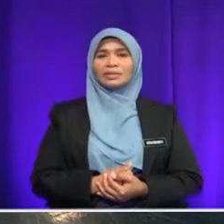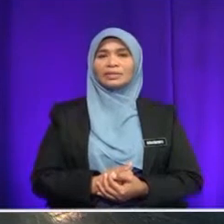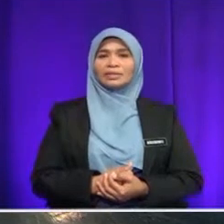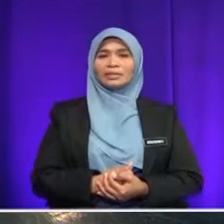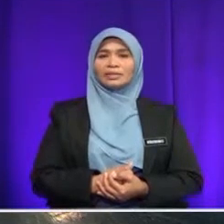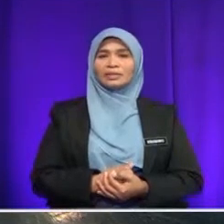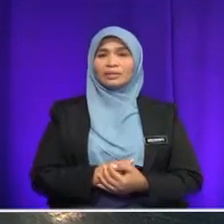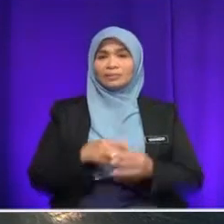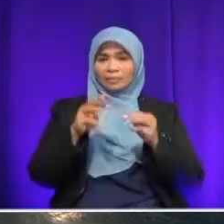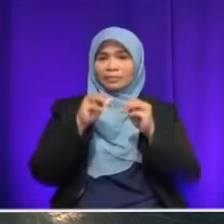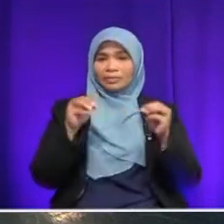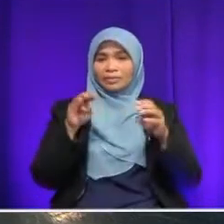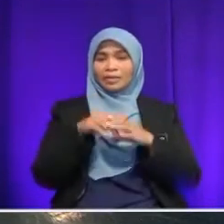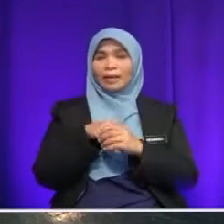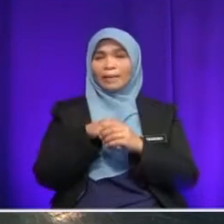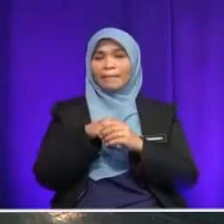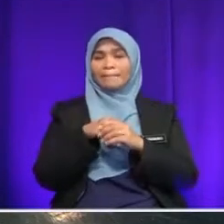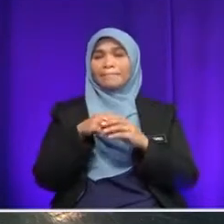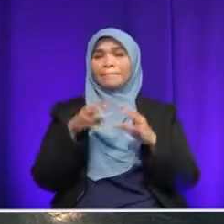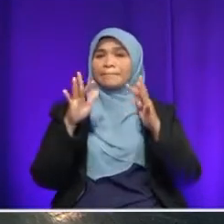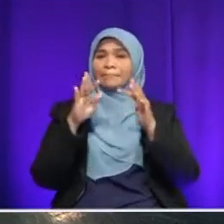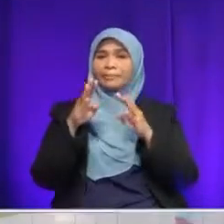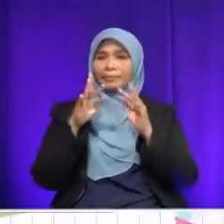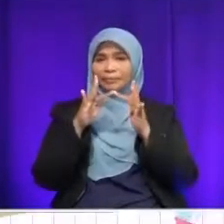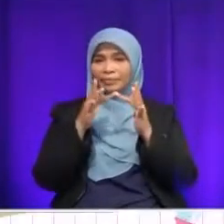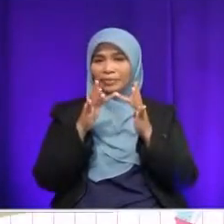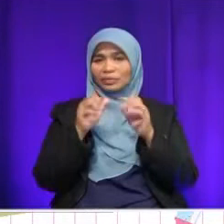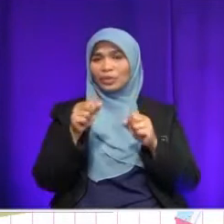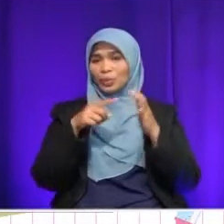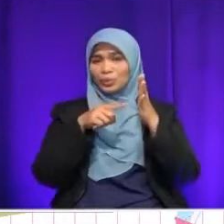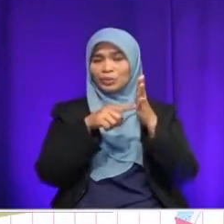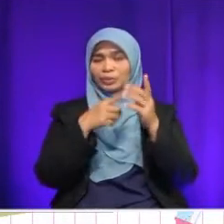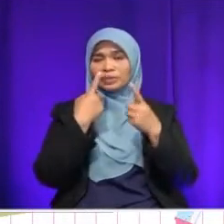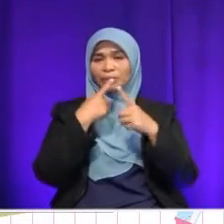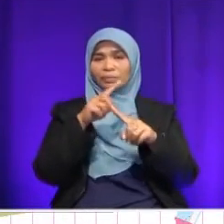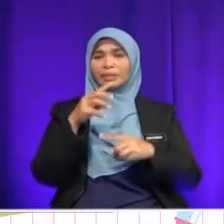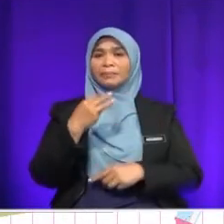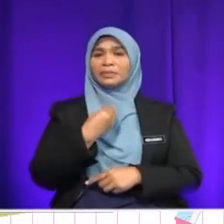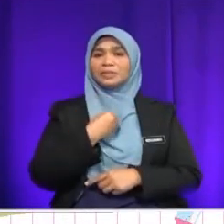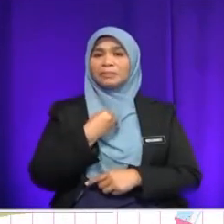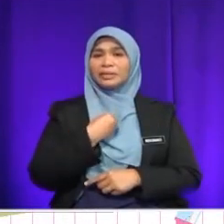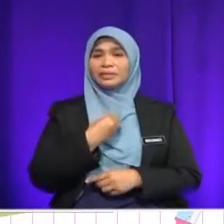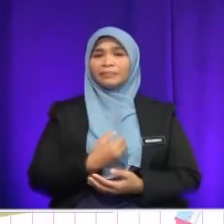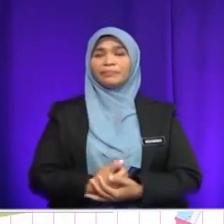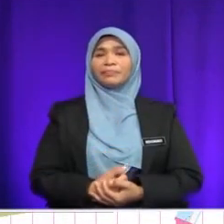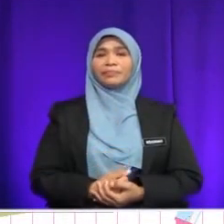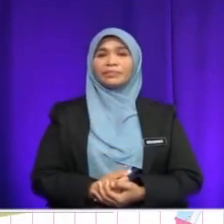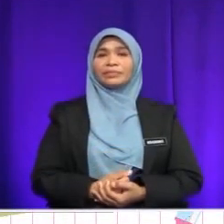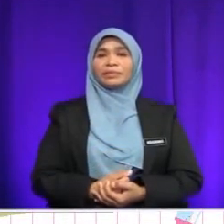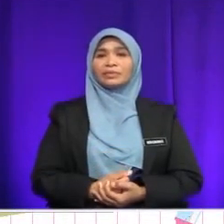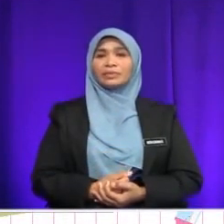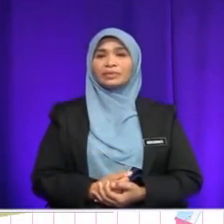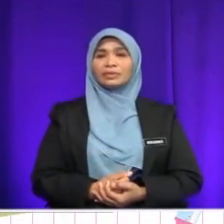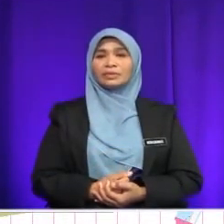ni murid-murid dalam Google Meet boleh angkat masih lagi angkat jawapan tersebut. Saya akan bukakan jawapan yang betul. Okey,